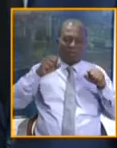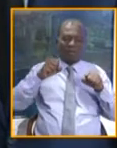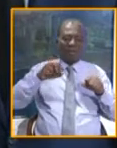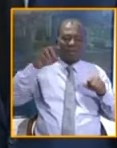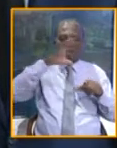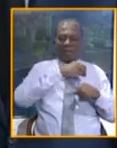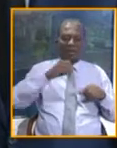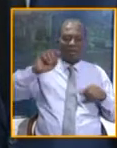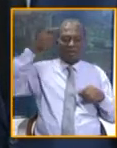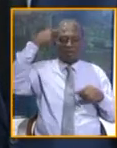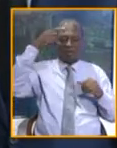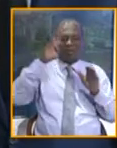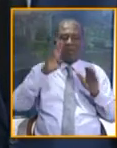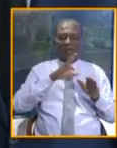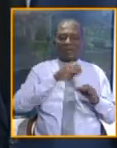du gouvernement.